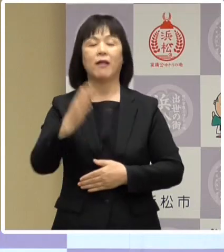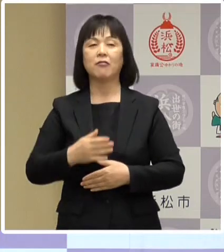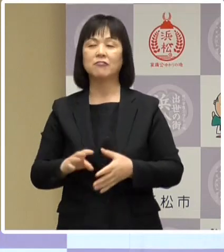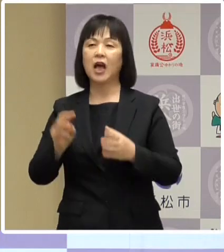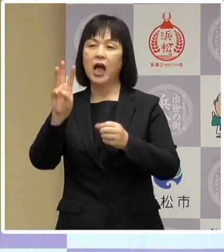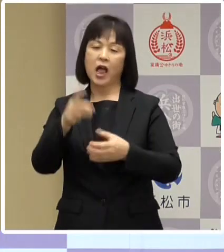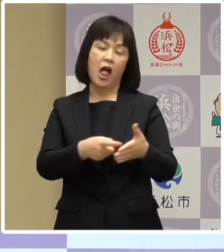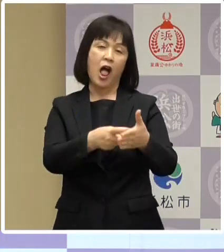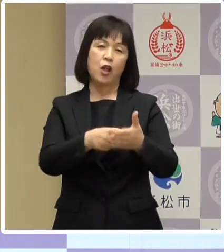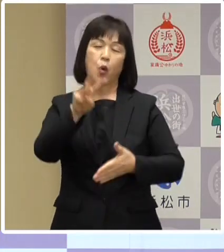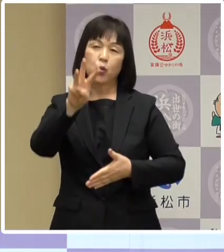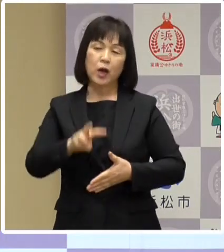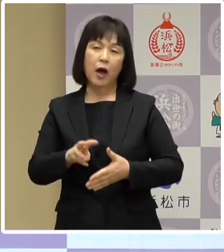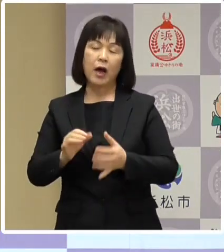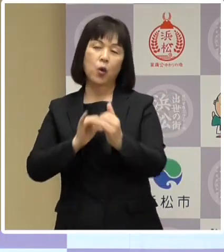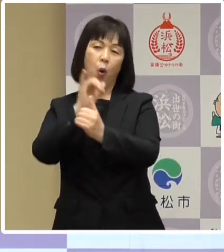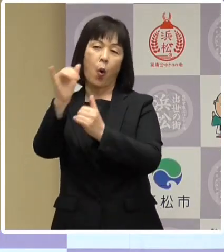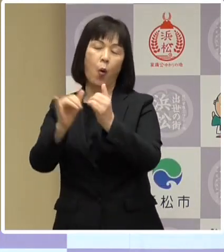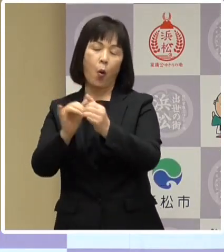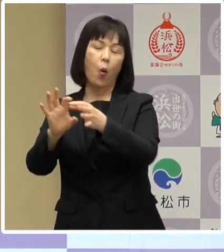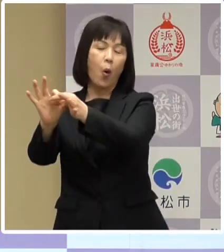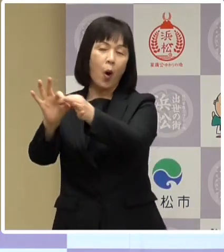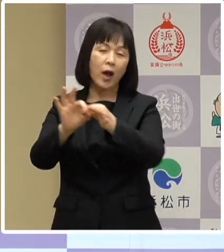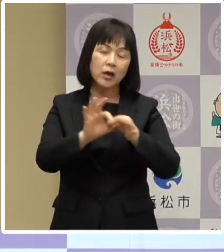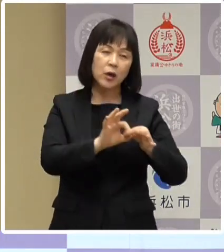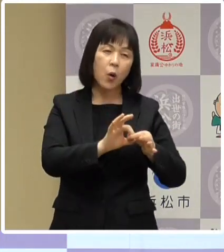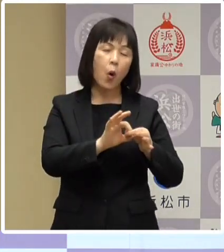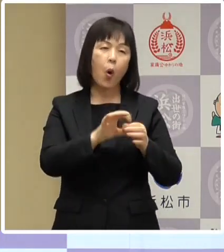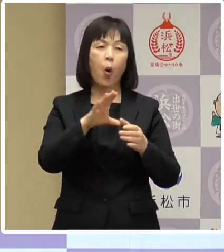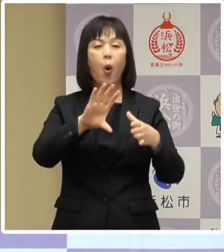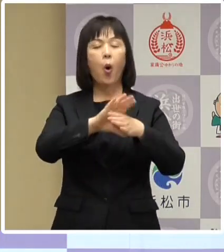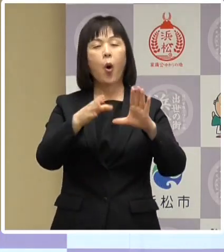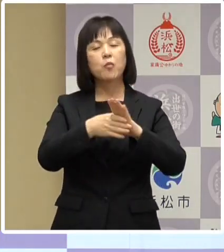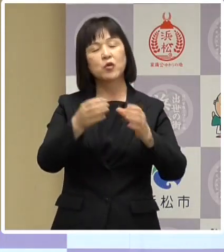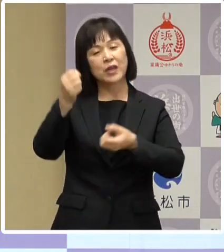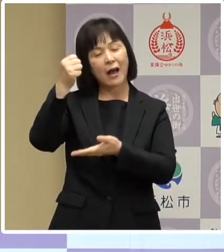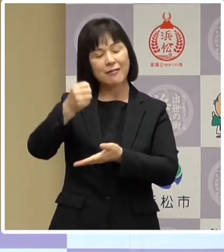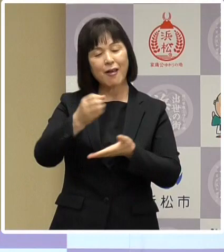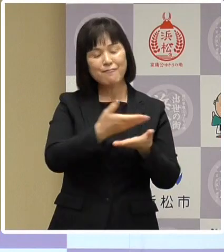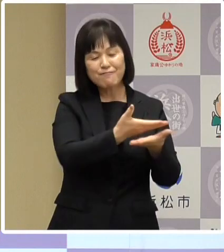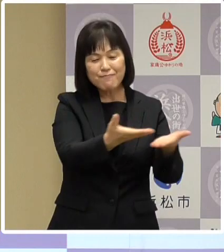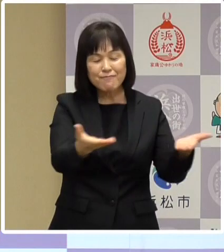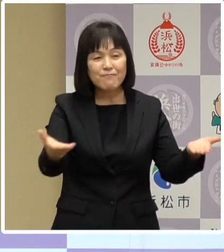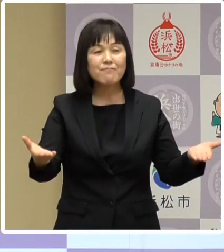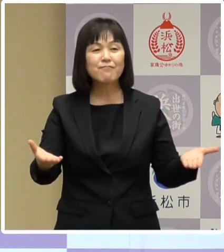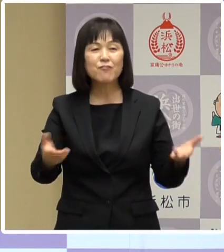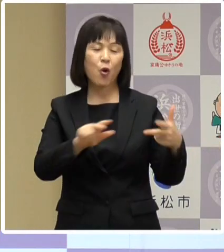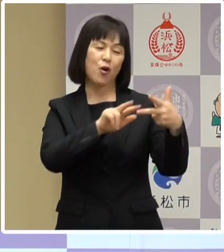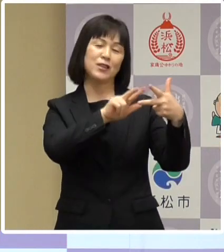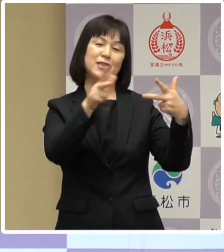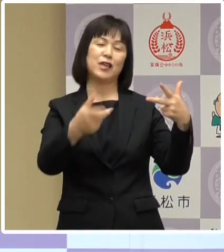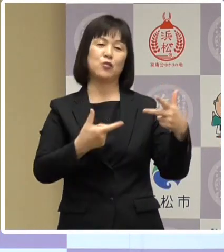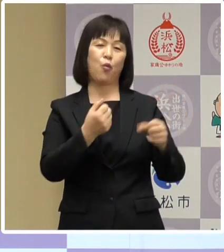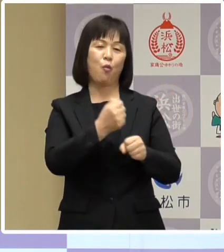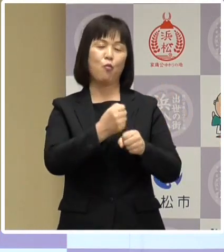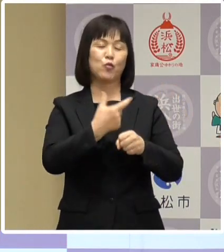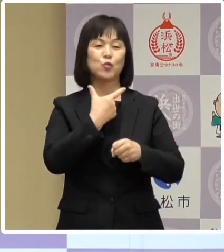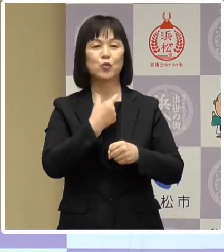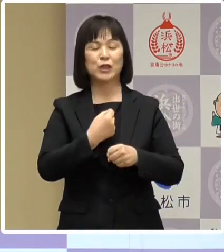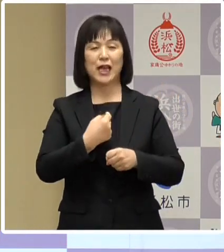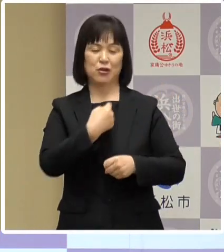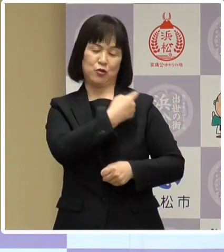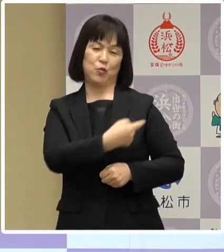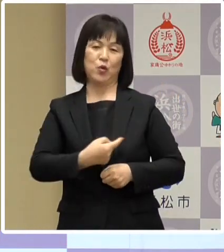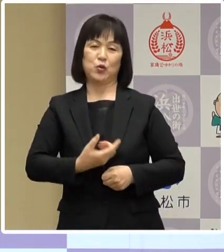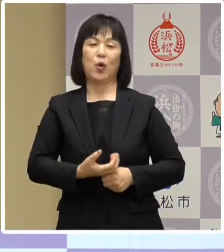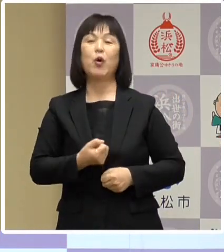徳川ゆかりの文化財をですね、陳列するような施設を作っていきたいという思いがあって、逆